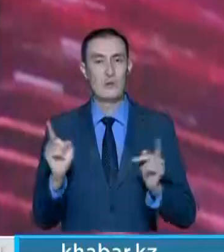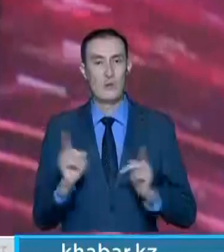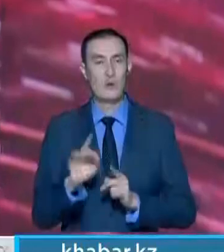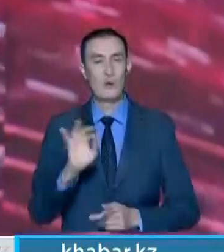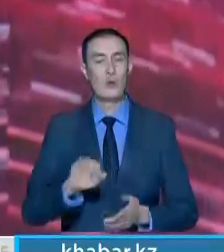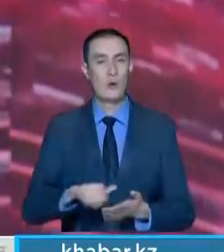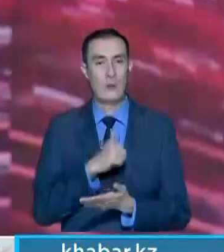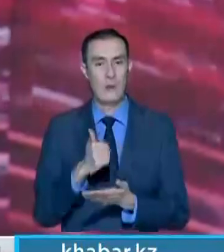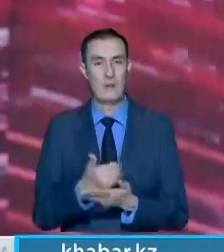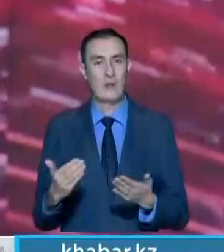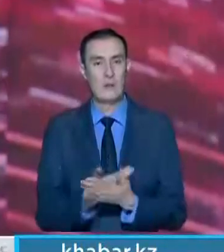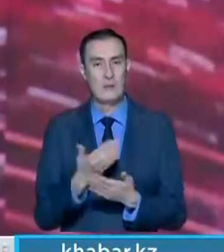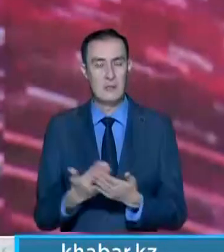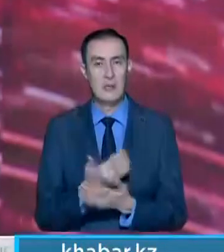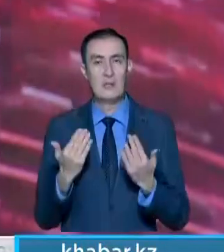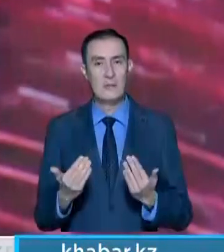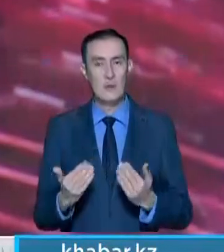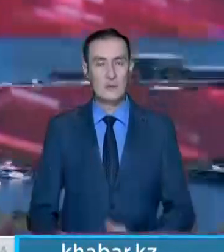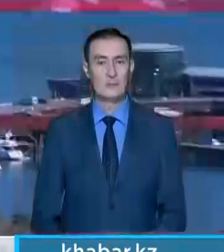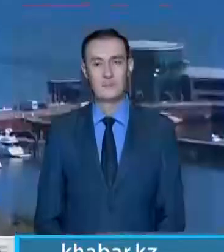сейчас коротко о главном.